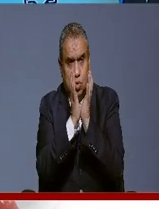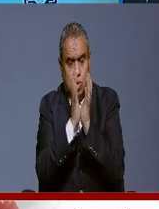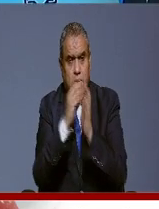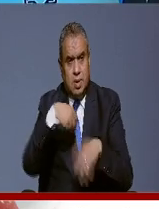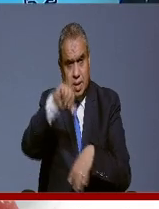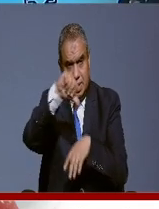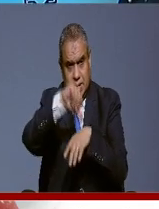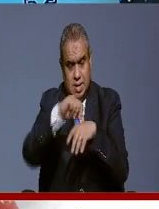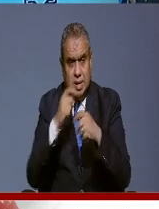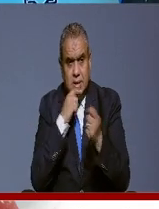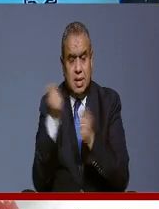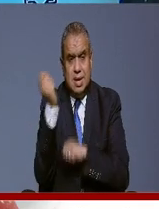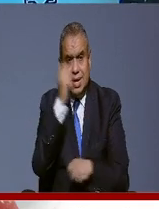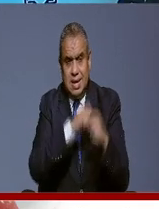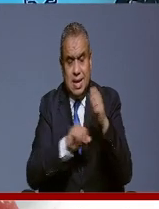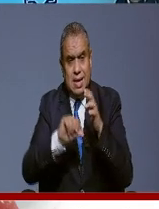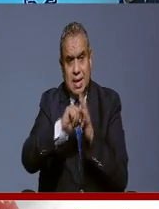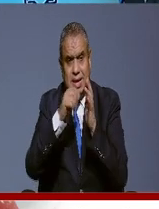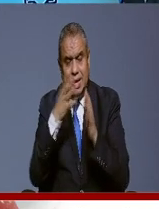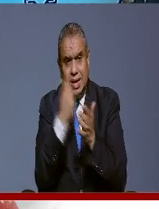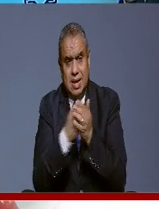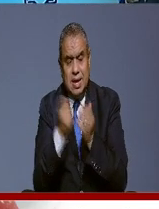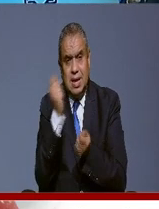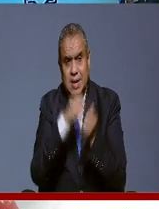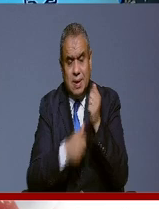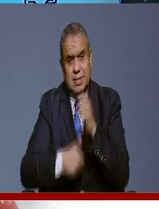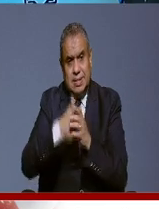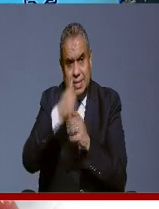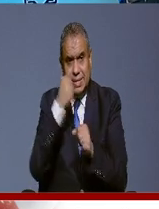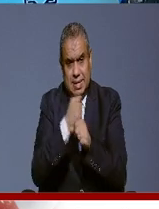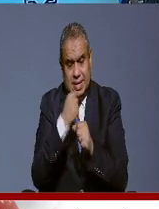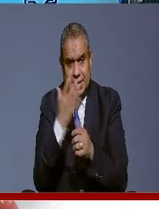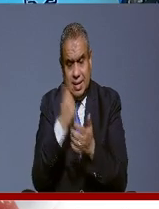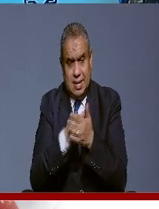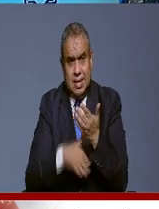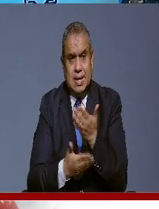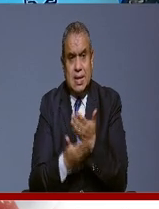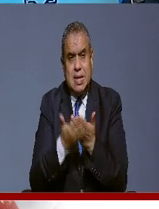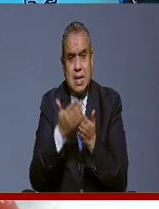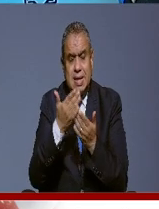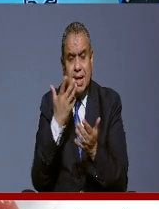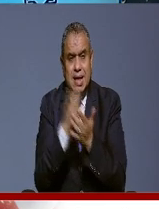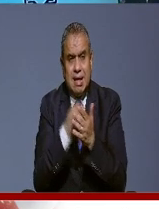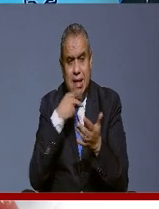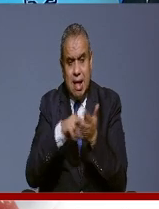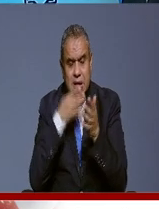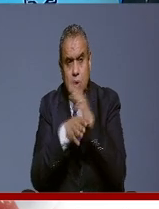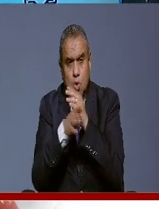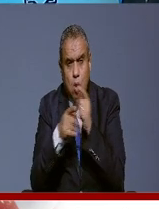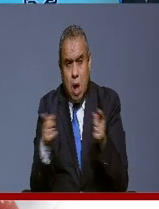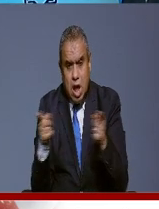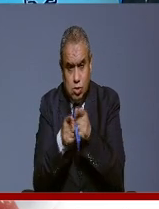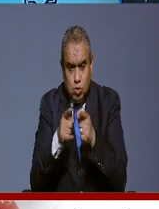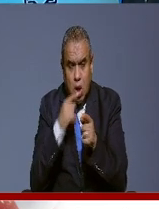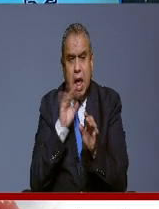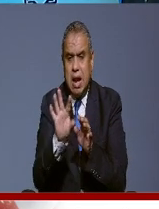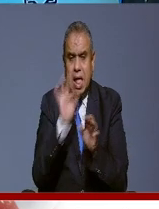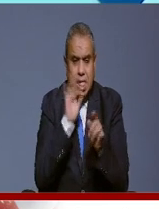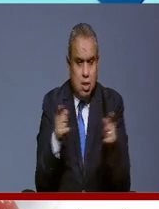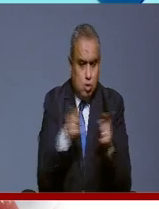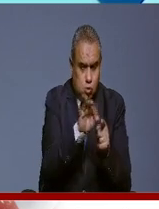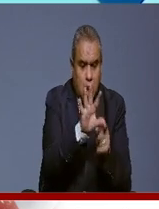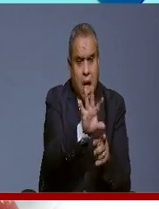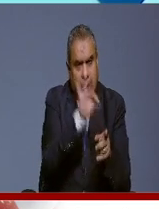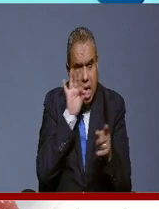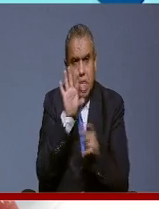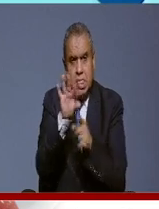منطقة صناعية في الجيزة بنديها للصناع. فهنا احنا بنستخدم الامكانيات اللي موجوده، وده اللي احنا عايزين نقوله للناس.